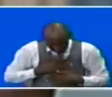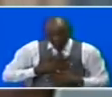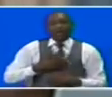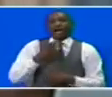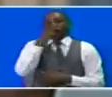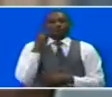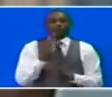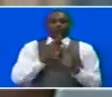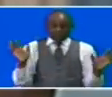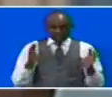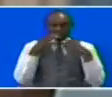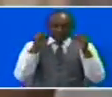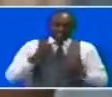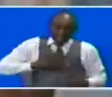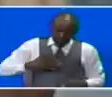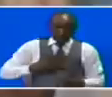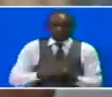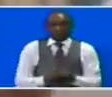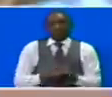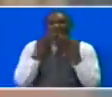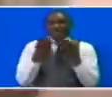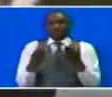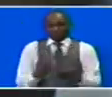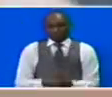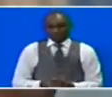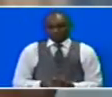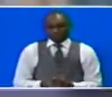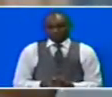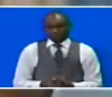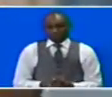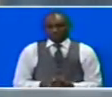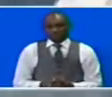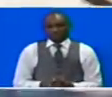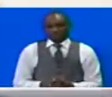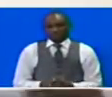Kalonzo Musyoka rais wetu. Asante.